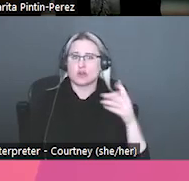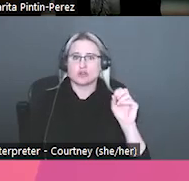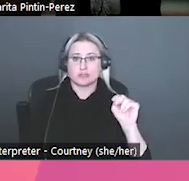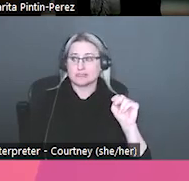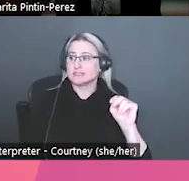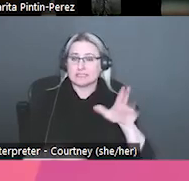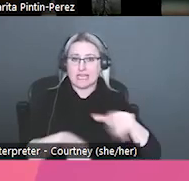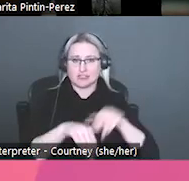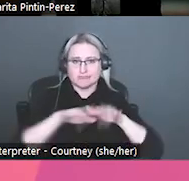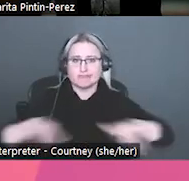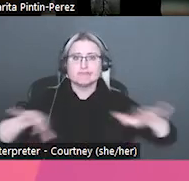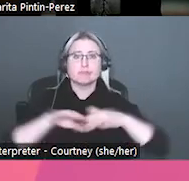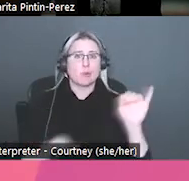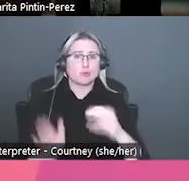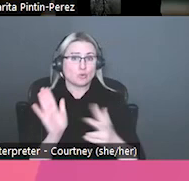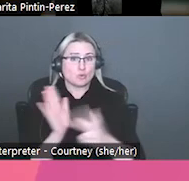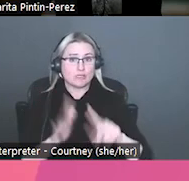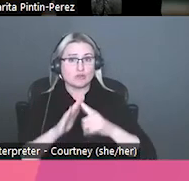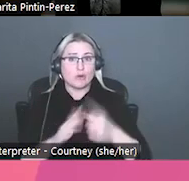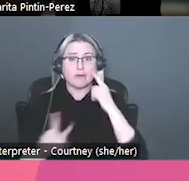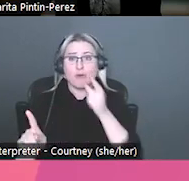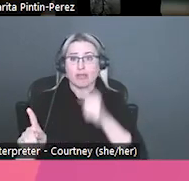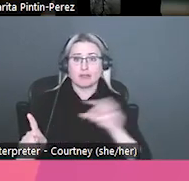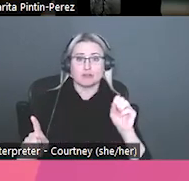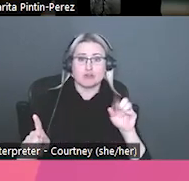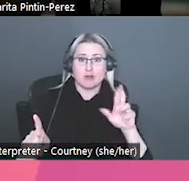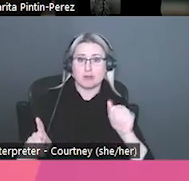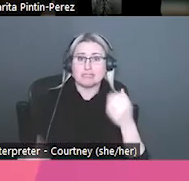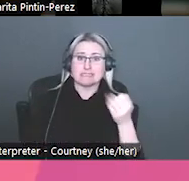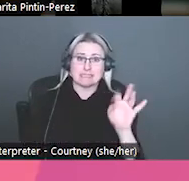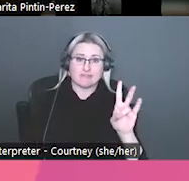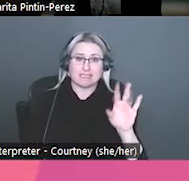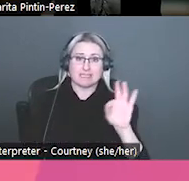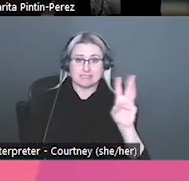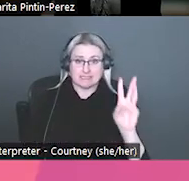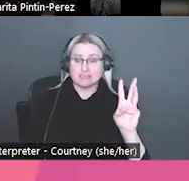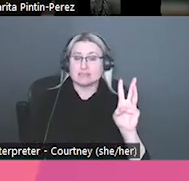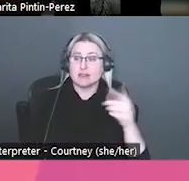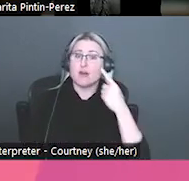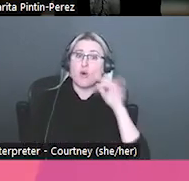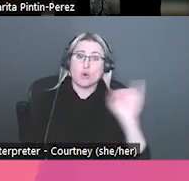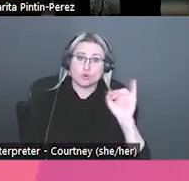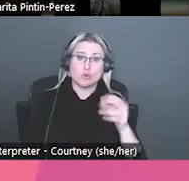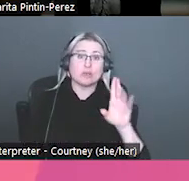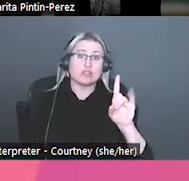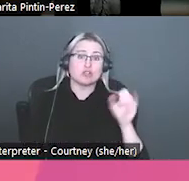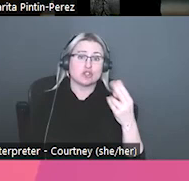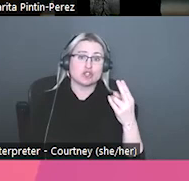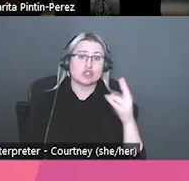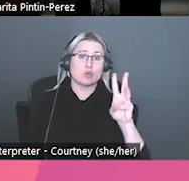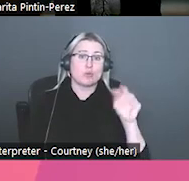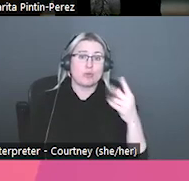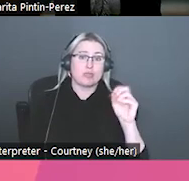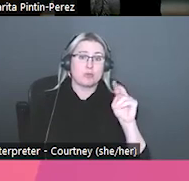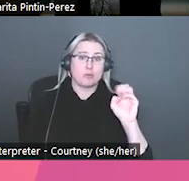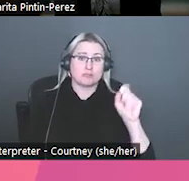de 1796 et au traité de la ceinture wampum au bol à une cuillère. Nous faisons cette reconnaissance pour contrer la